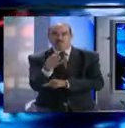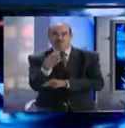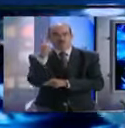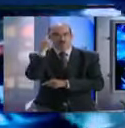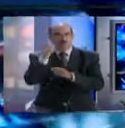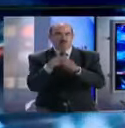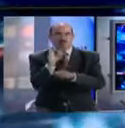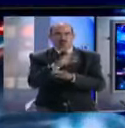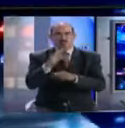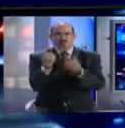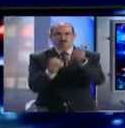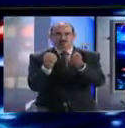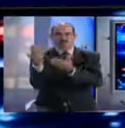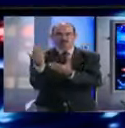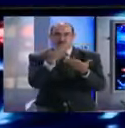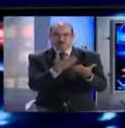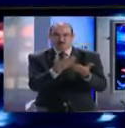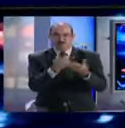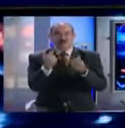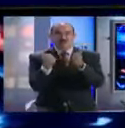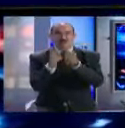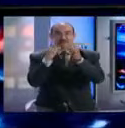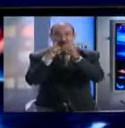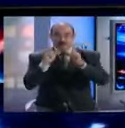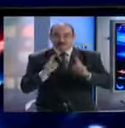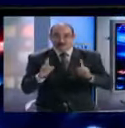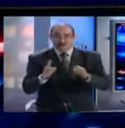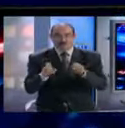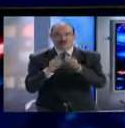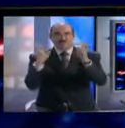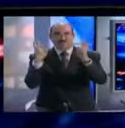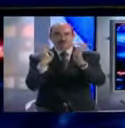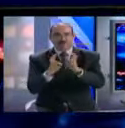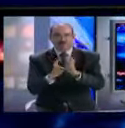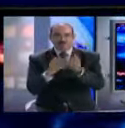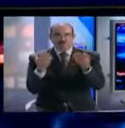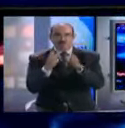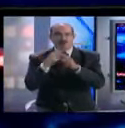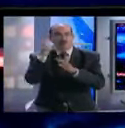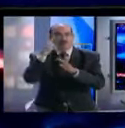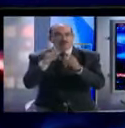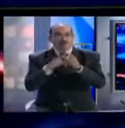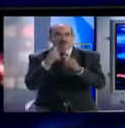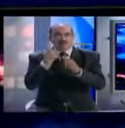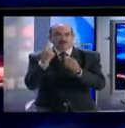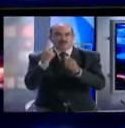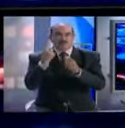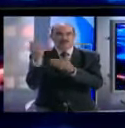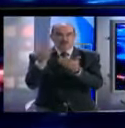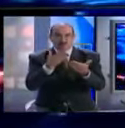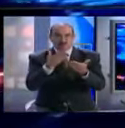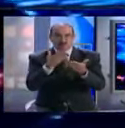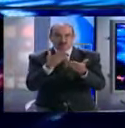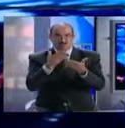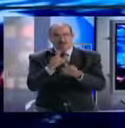من مجمل السيارات المستوردة للمركبات الكهربائية على أن يتم التقليص الأدنى لأدنى حد استيراد